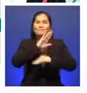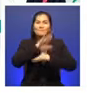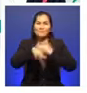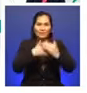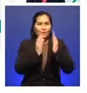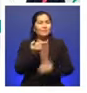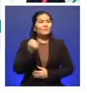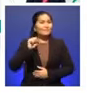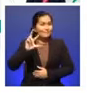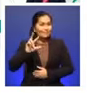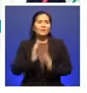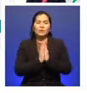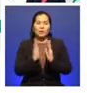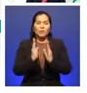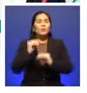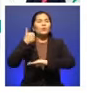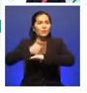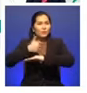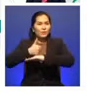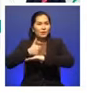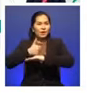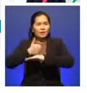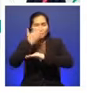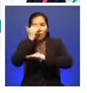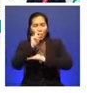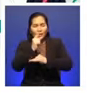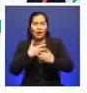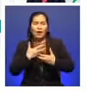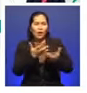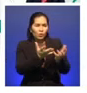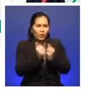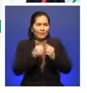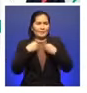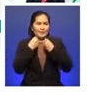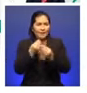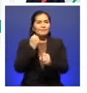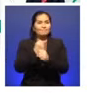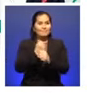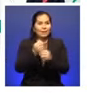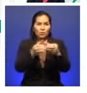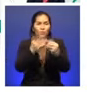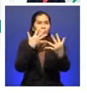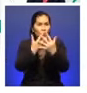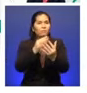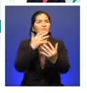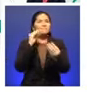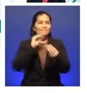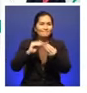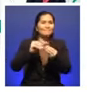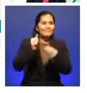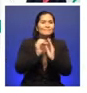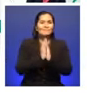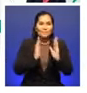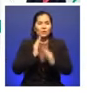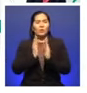ด13ท่านขอบคุณหัวหน้าผู้ที่อนุญาตให้ทำในกลุ่มเป้าหมายของเรือนจำกลางฉะเชิงเทราขอบ